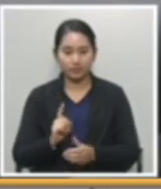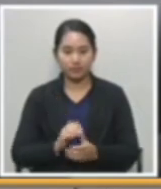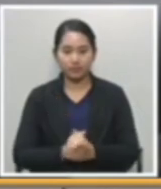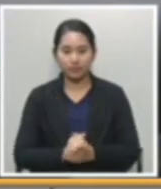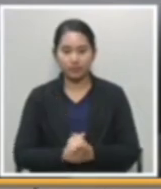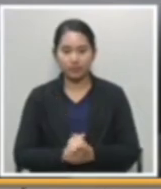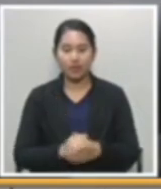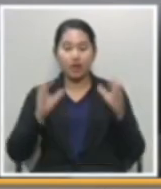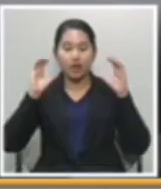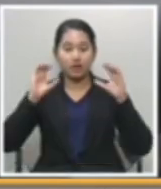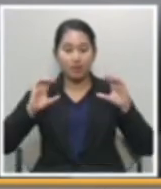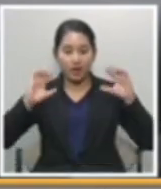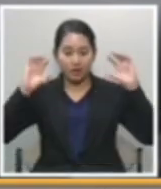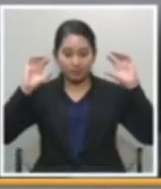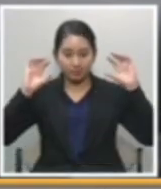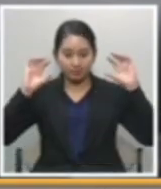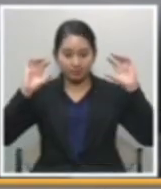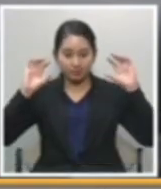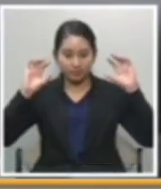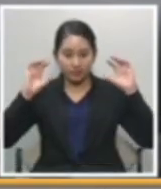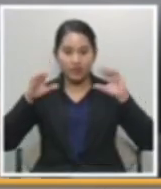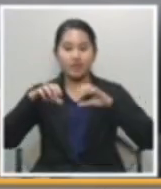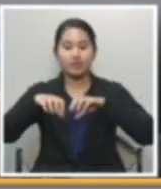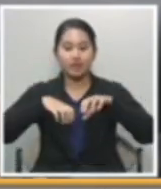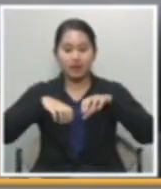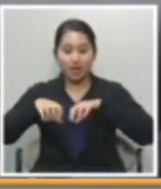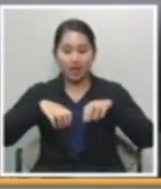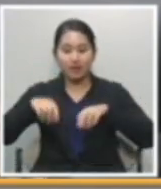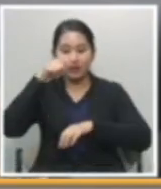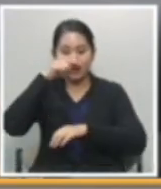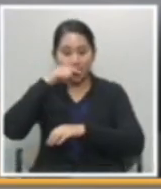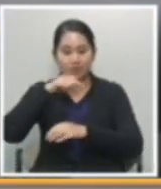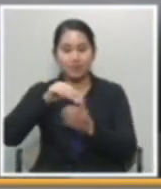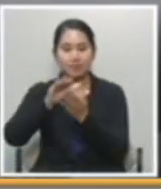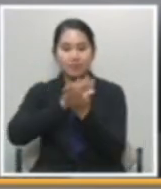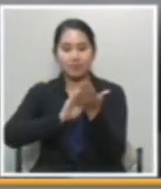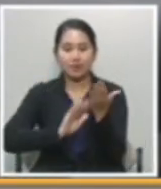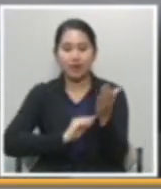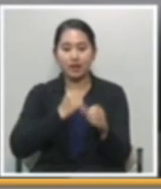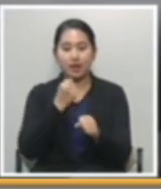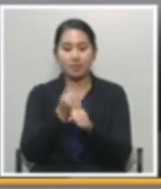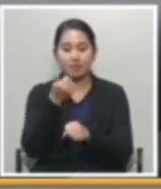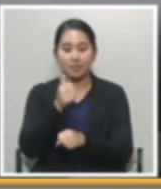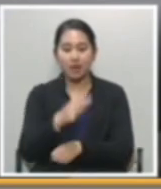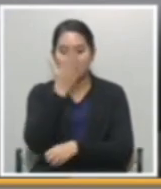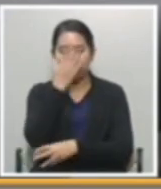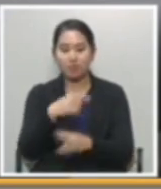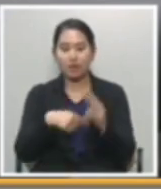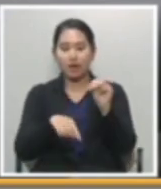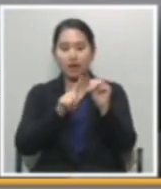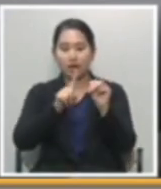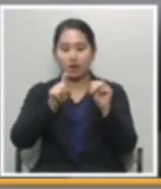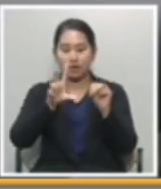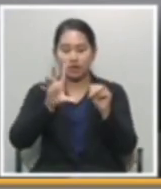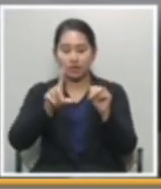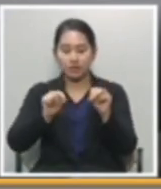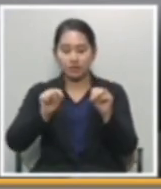รัฐบาลที่บริหารประเทศไม่ได้นะครับเพราะรัฐธรรมนูญมาตรา111รู้อยู่แล้วนะ